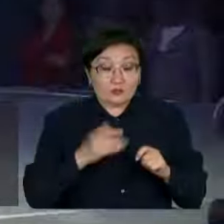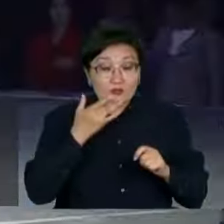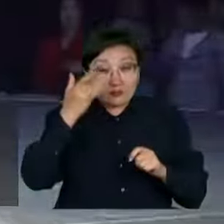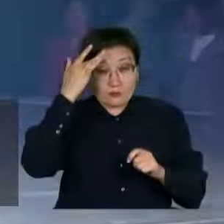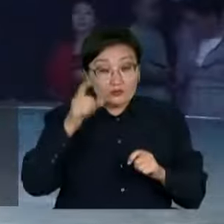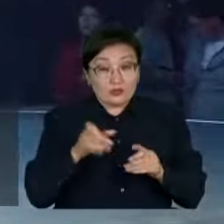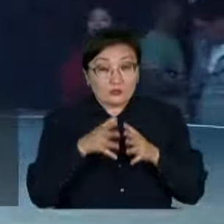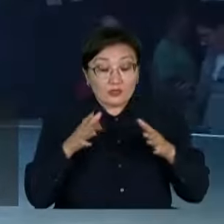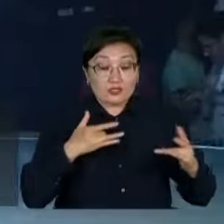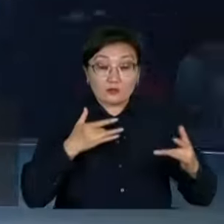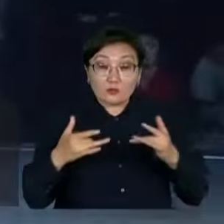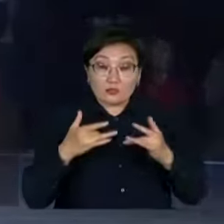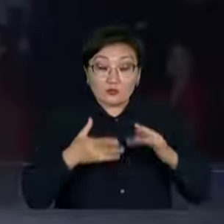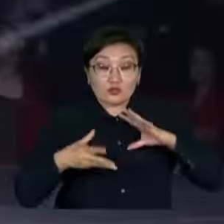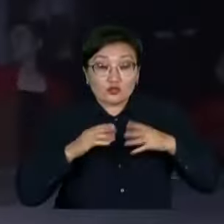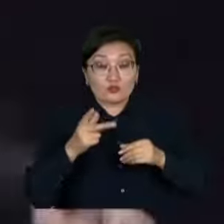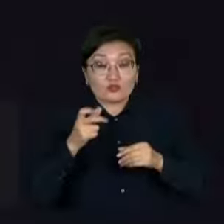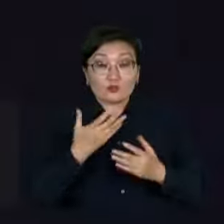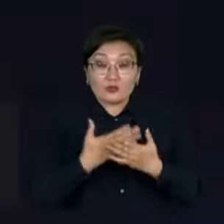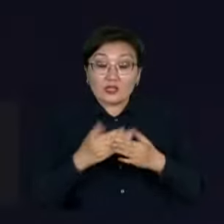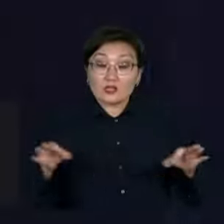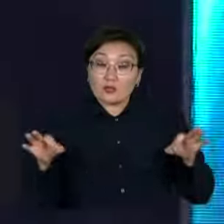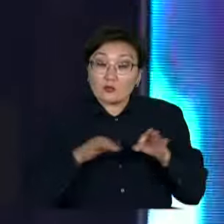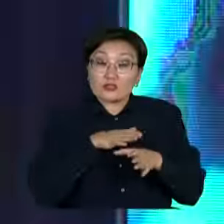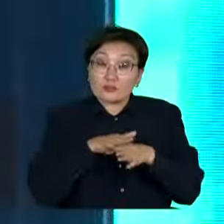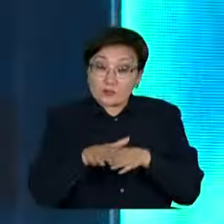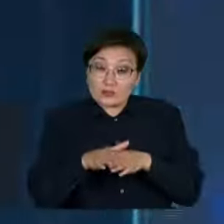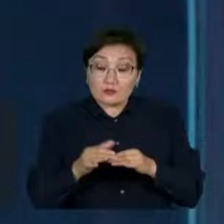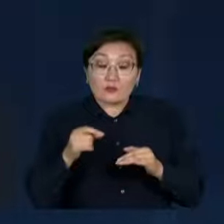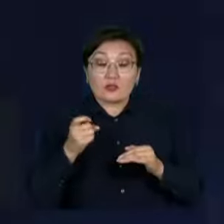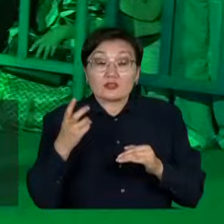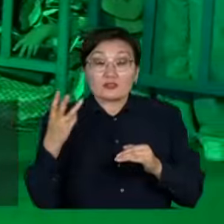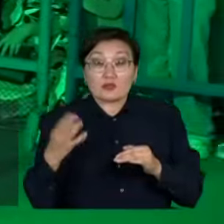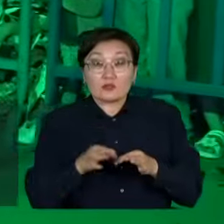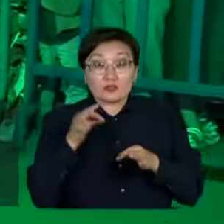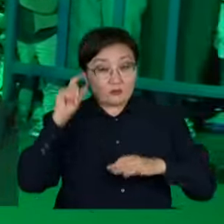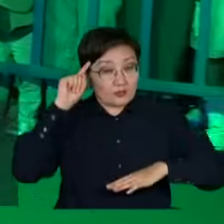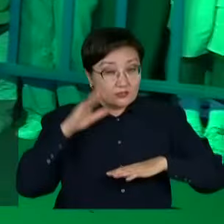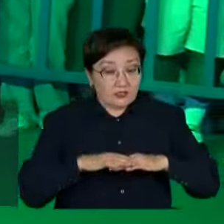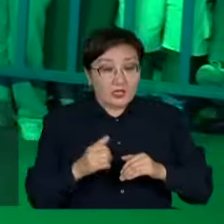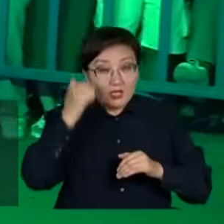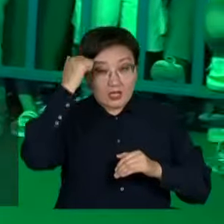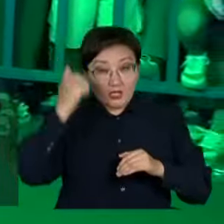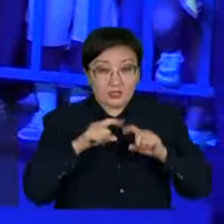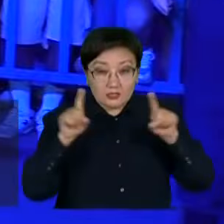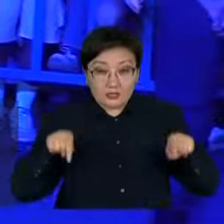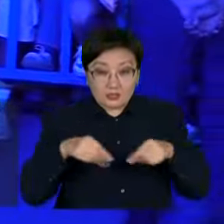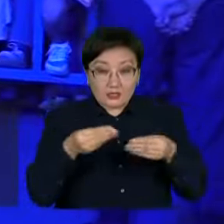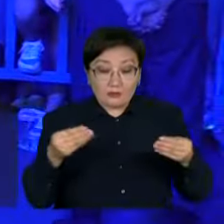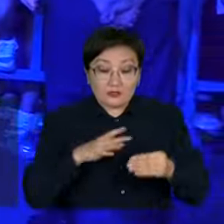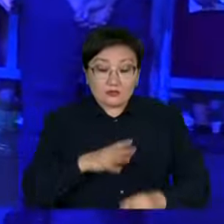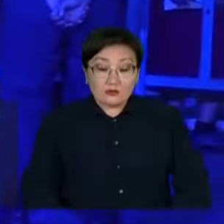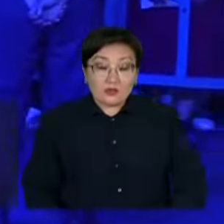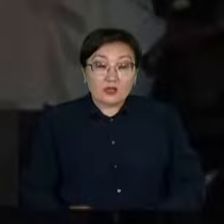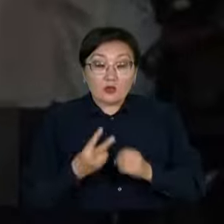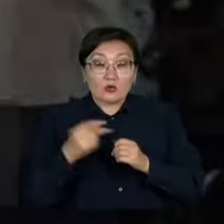100-ден астам өнер адамы бас аяғы 300-ге жуық ән шырқады. Олардың бір қатарына облыс әкімінің алғыс хаттары табысталды. 12